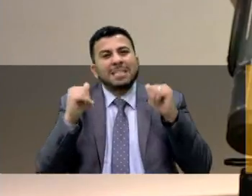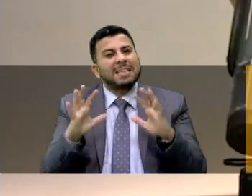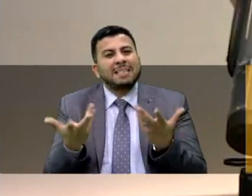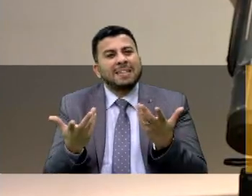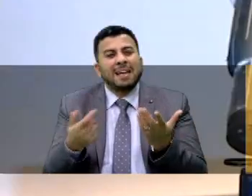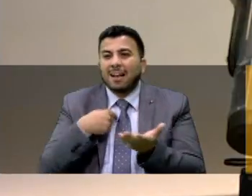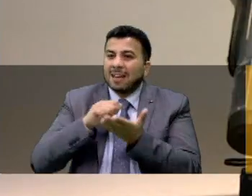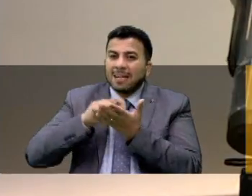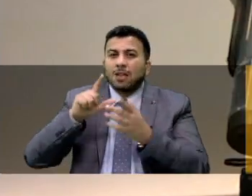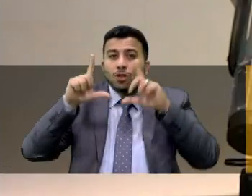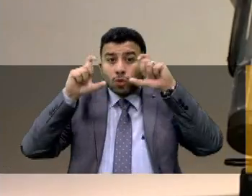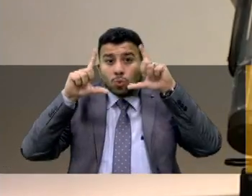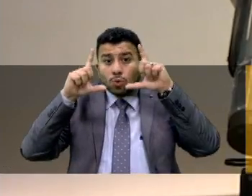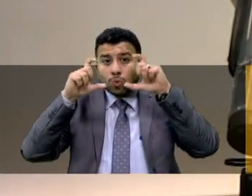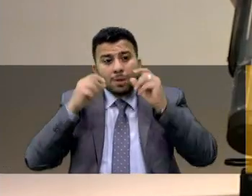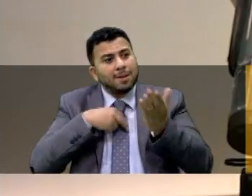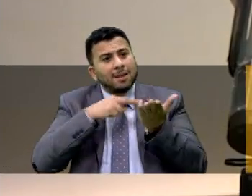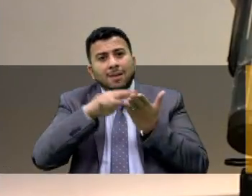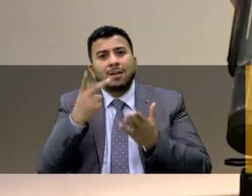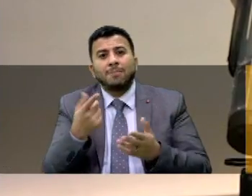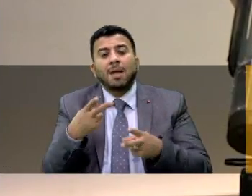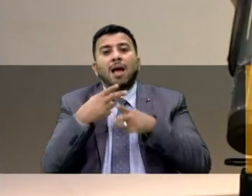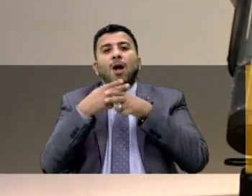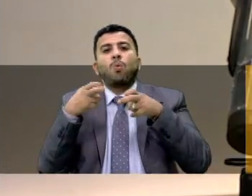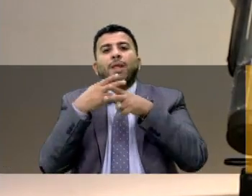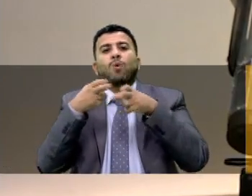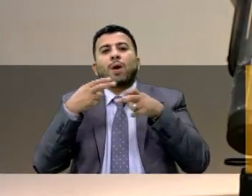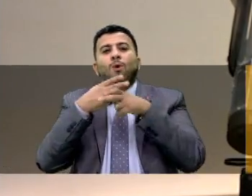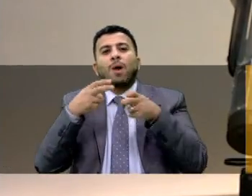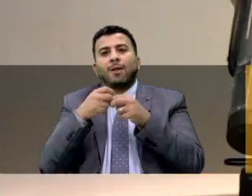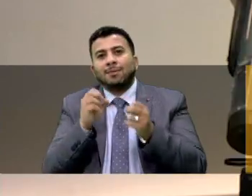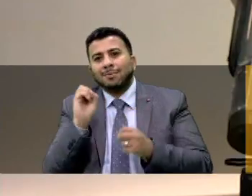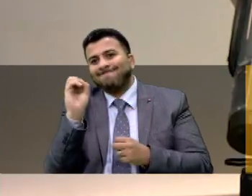عايز أبعث صور عن طريق الكويت،